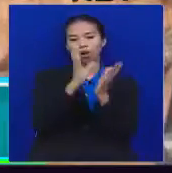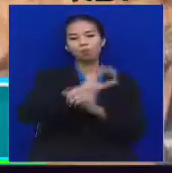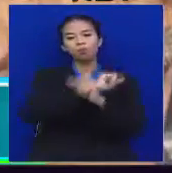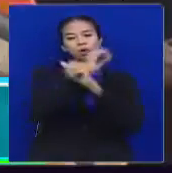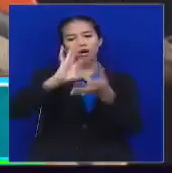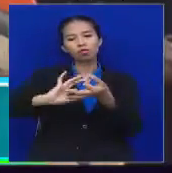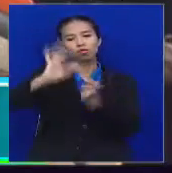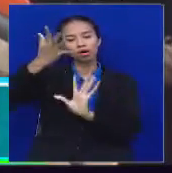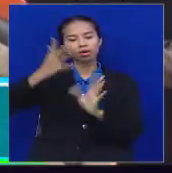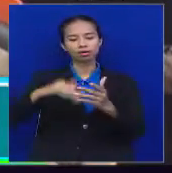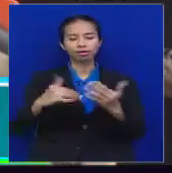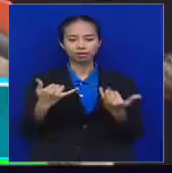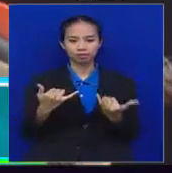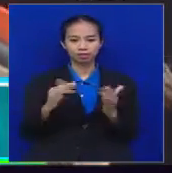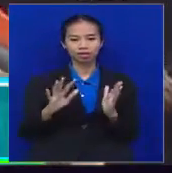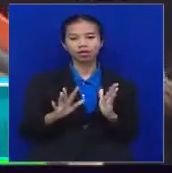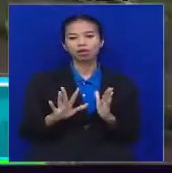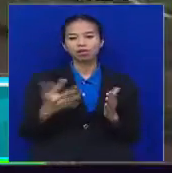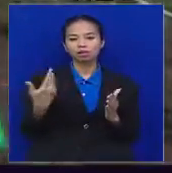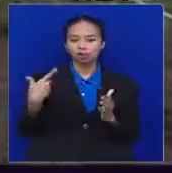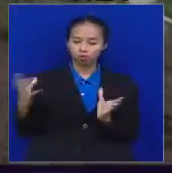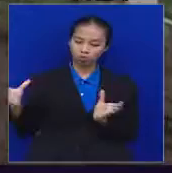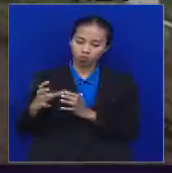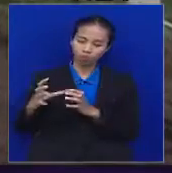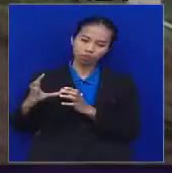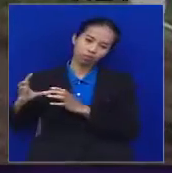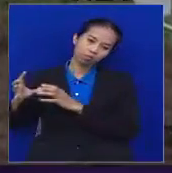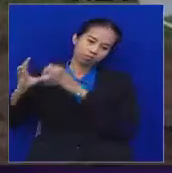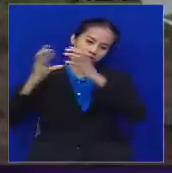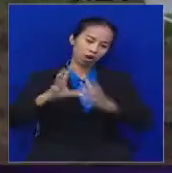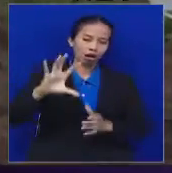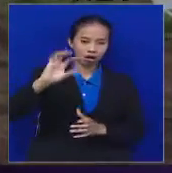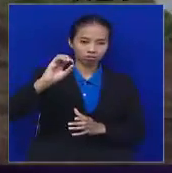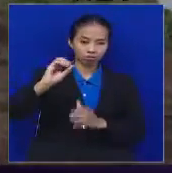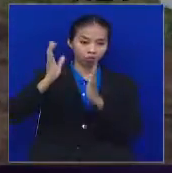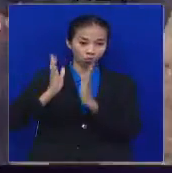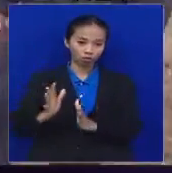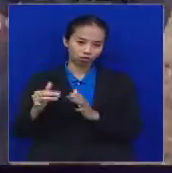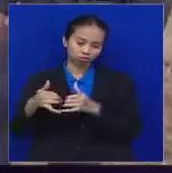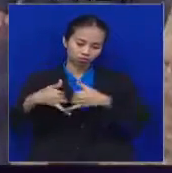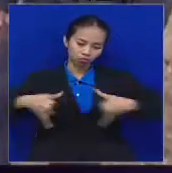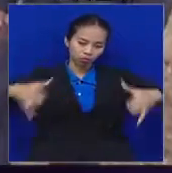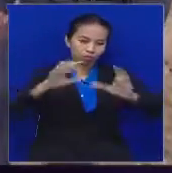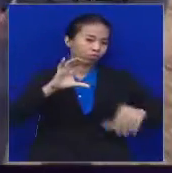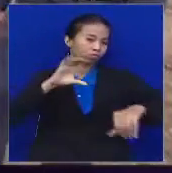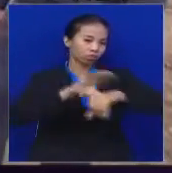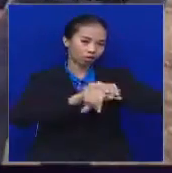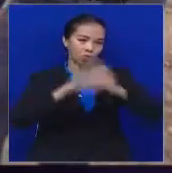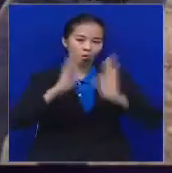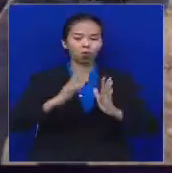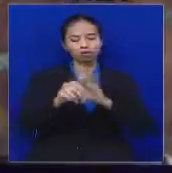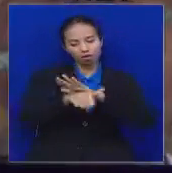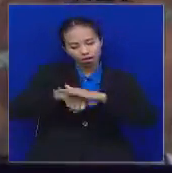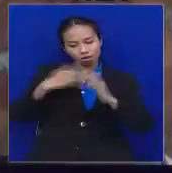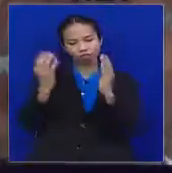ป่าไม้ที่3สาขาแพร่นำกำลังชุดพยัคฆ์ไพรกว่า50นายเข้าบุกจับผู้ลักลอบตัดไม้ชิงชันในพื้นที่เขตป่า